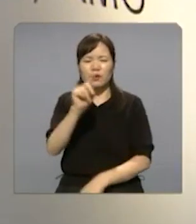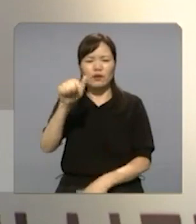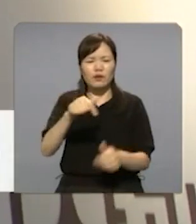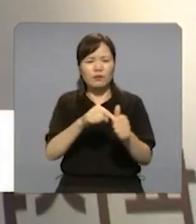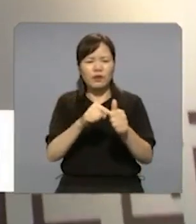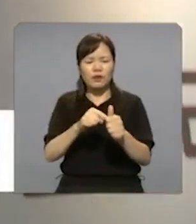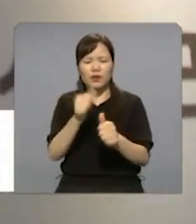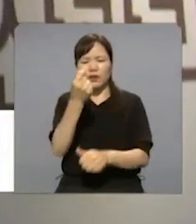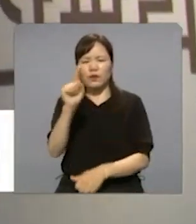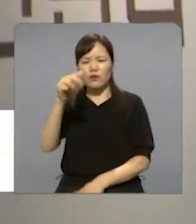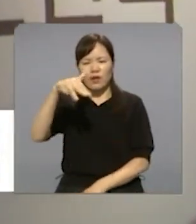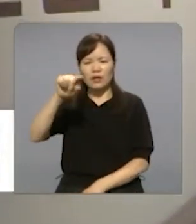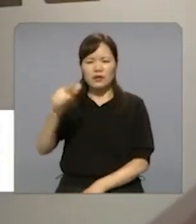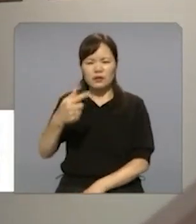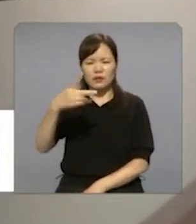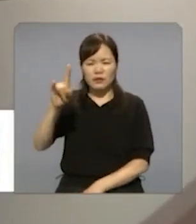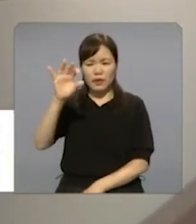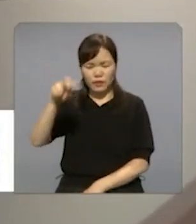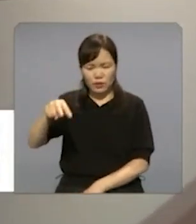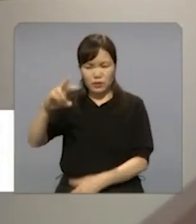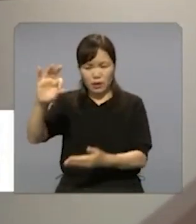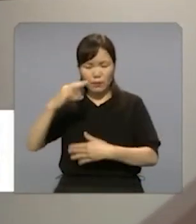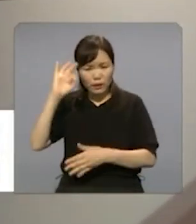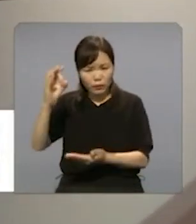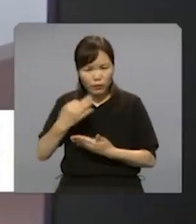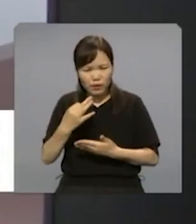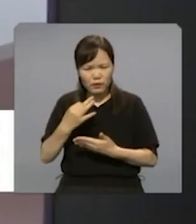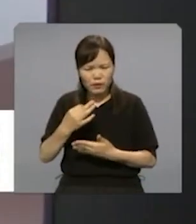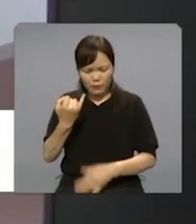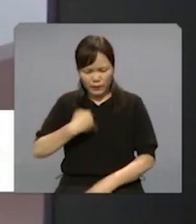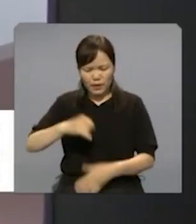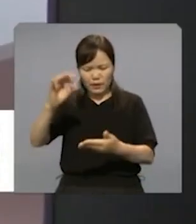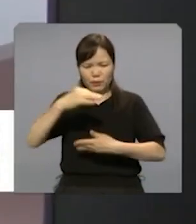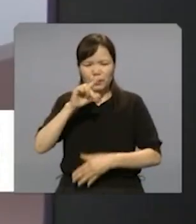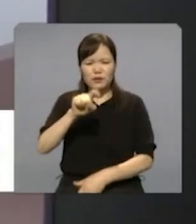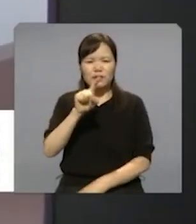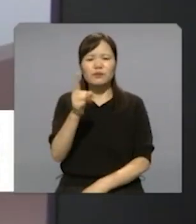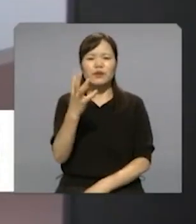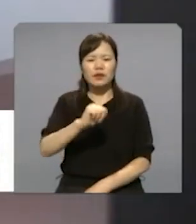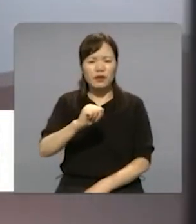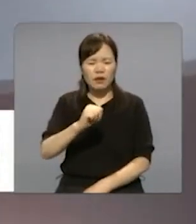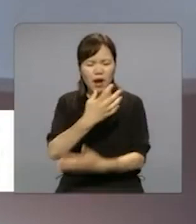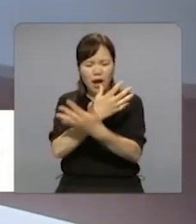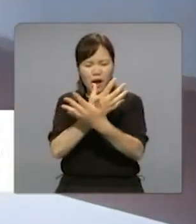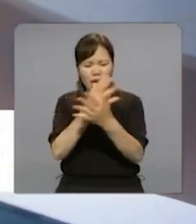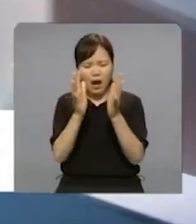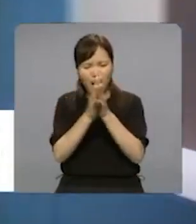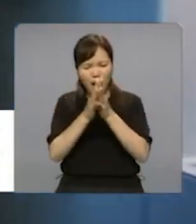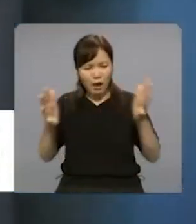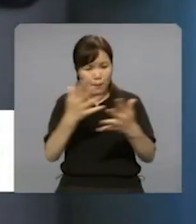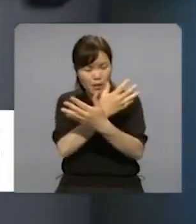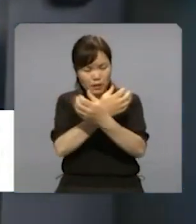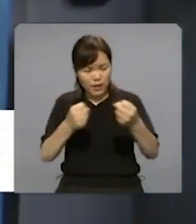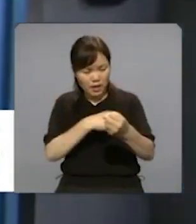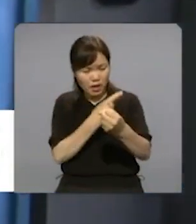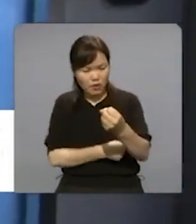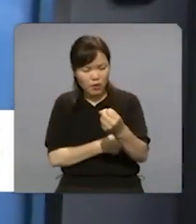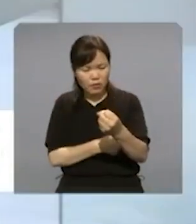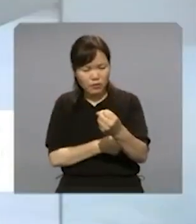특검이 화천대유에서 수령한 급여와 딸이 받은 11억, 아파트 분양권이 50억의 일부인지도 추궁하고